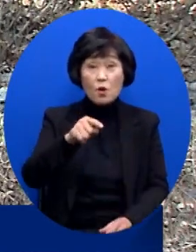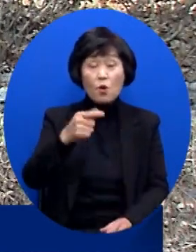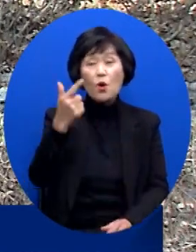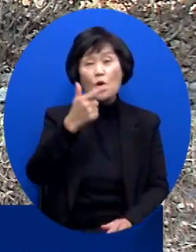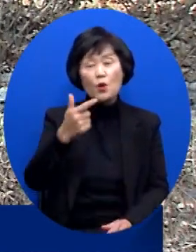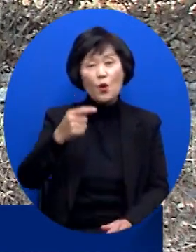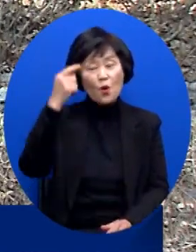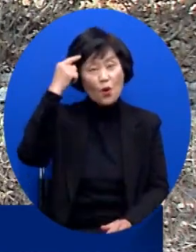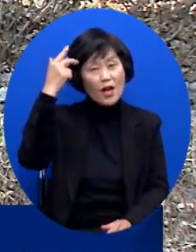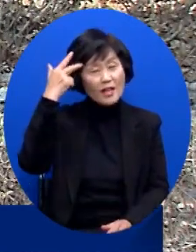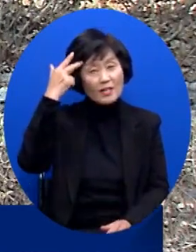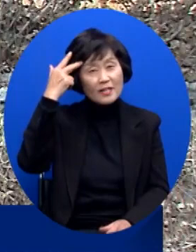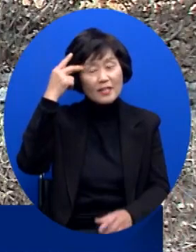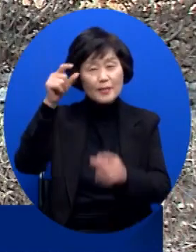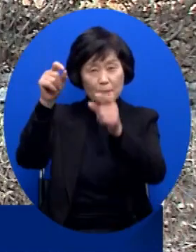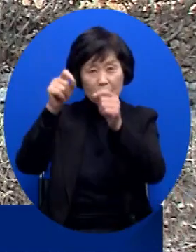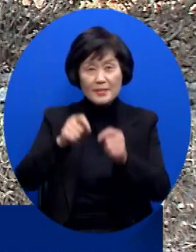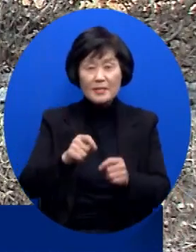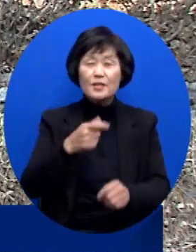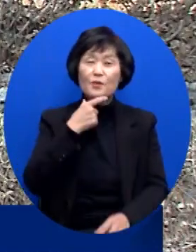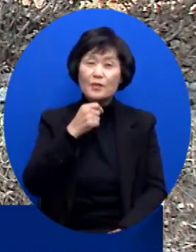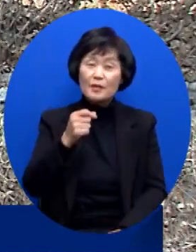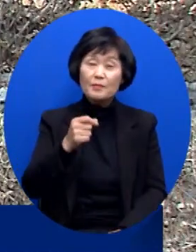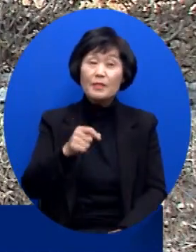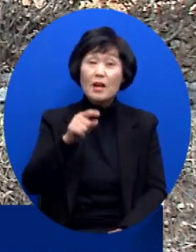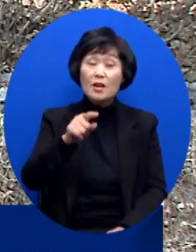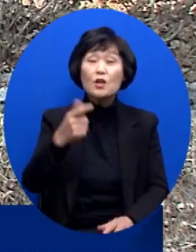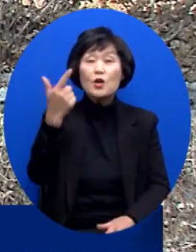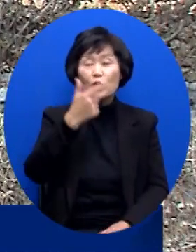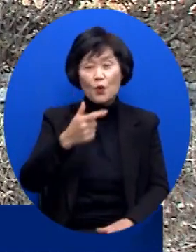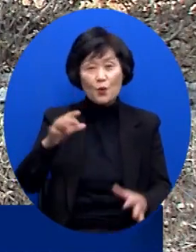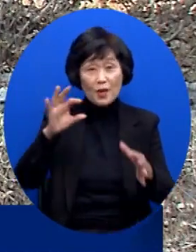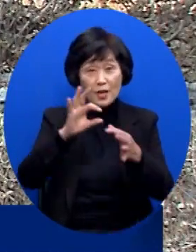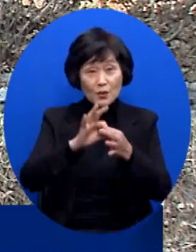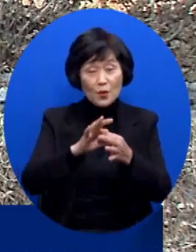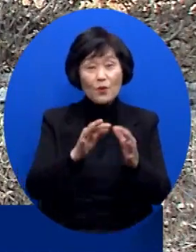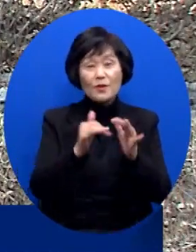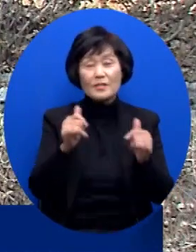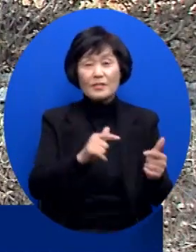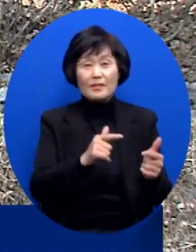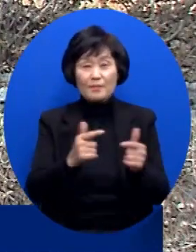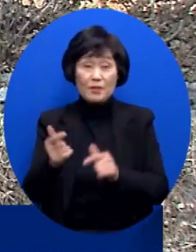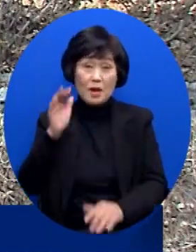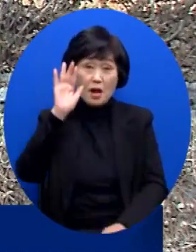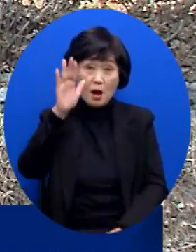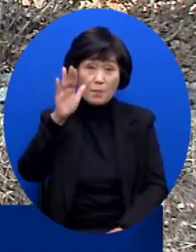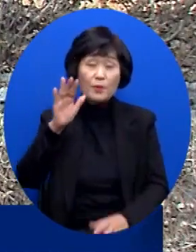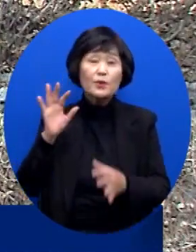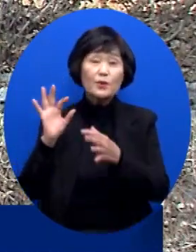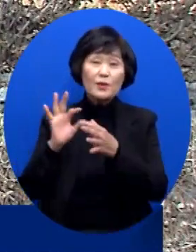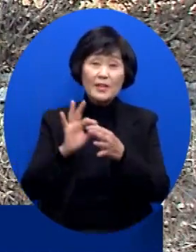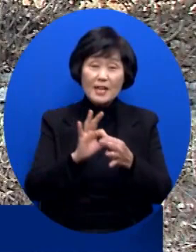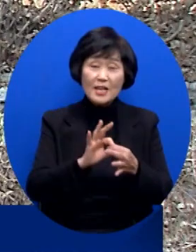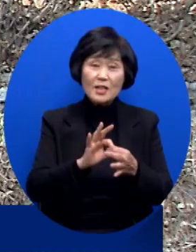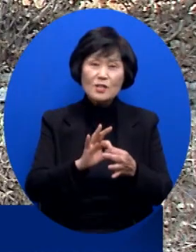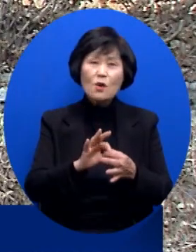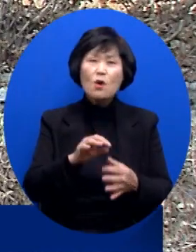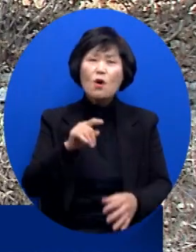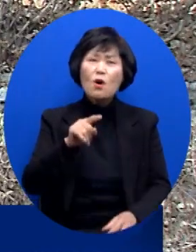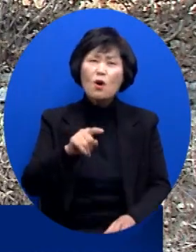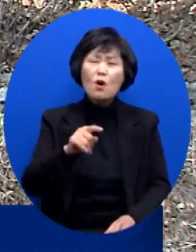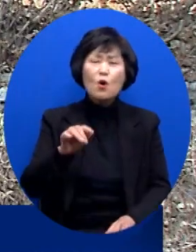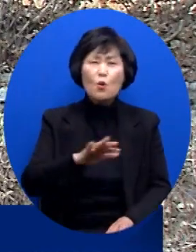계대로 이어가길 바랍니다. 소래노회에 속한 멤버들과 또 앞으로도 마찬가지입니다만은 늘 거기에